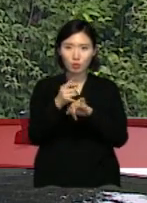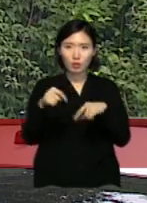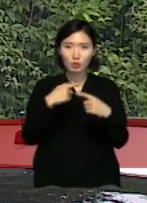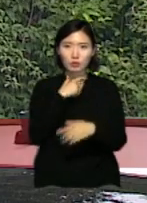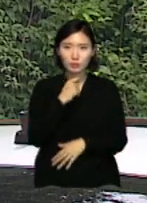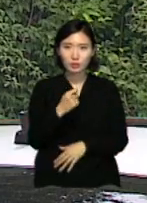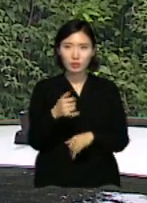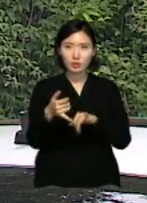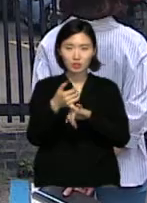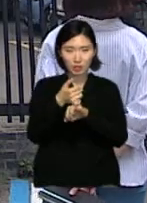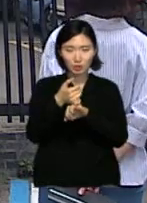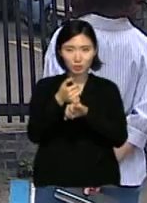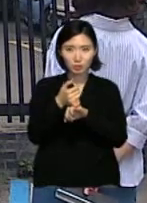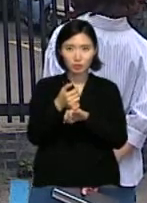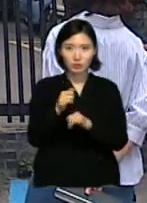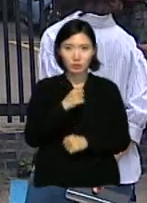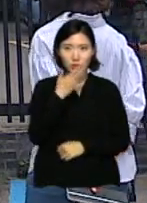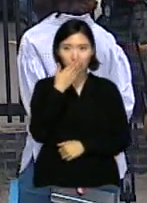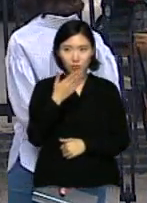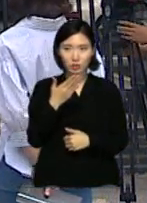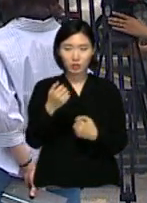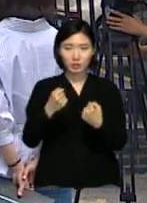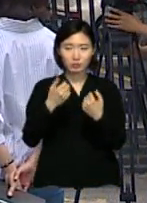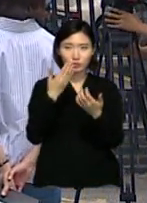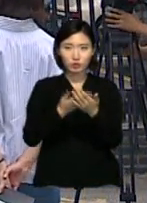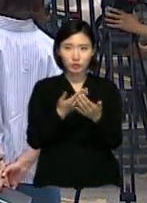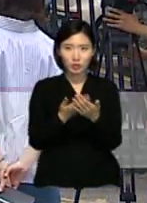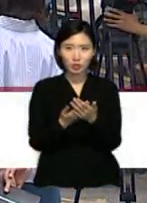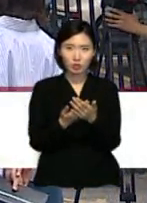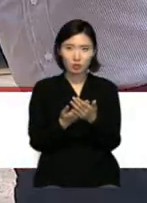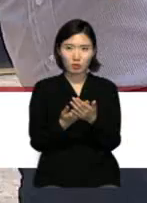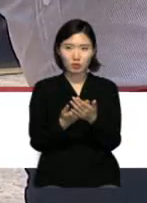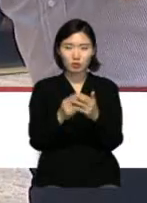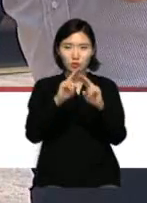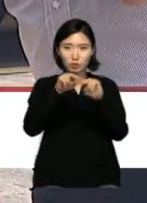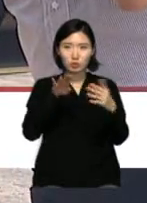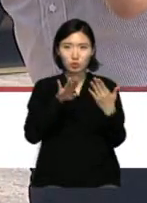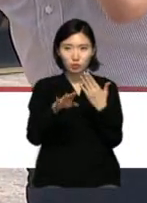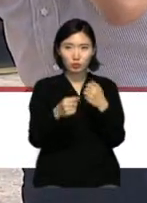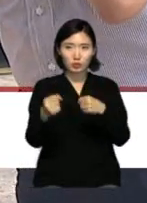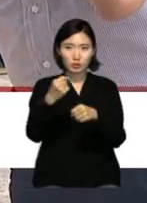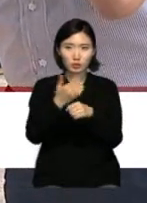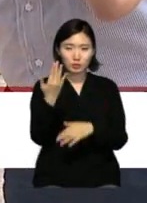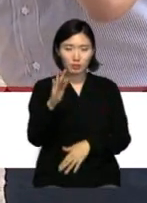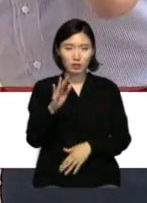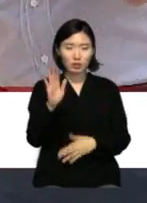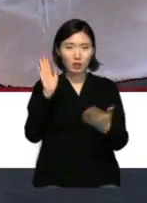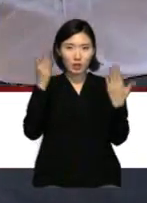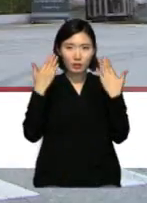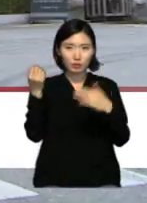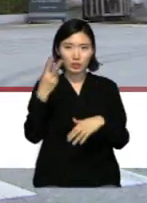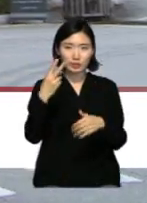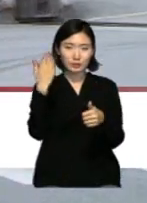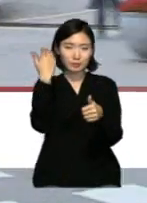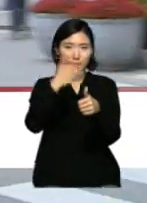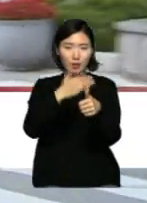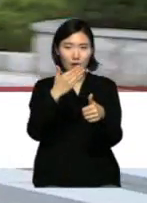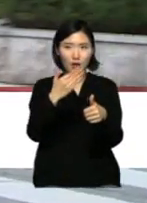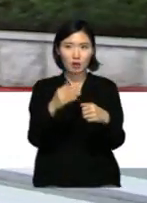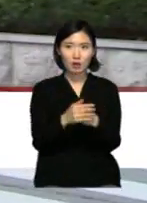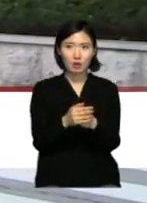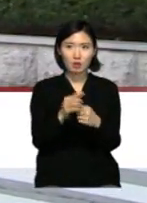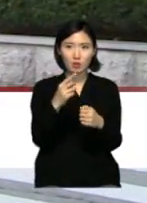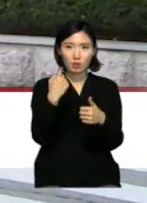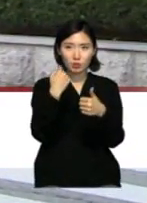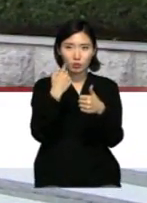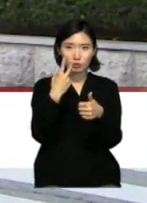응원해 주셨으면 고맙겠습니다. 이후 징계 처분이 취소돼 복직했지만 학교는 다시 파면 결정을 내린 상황. 지난해 말